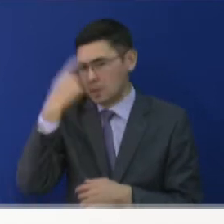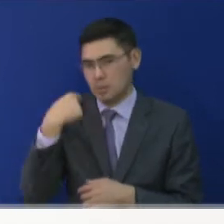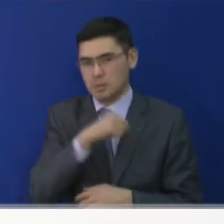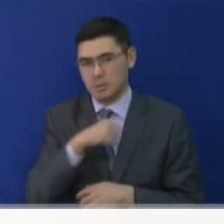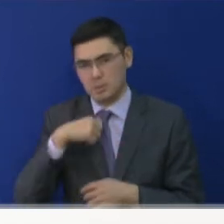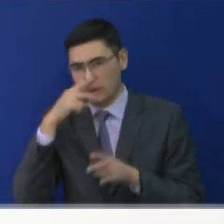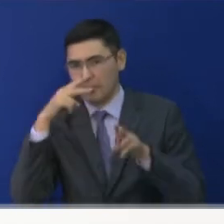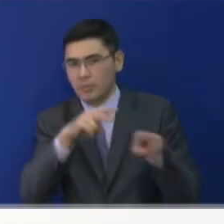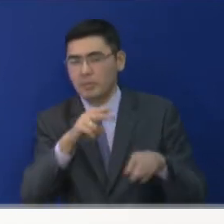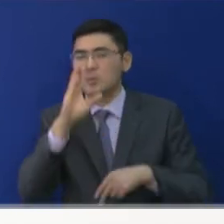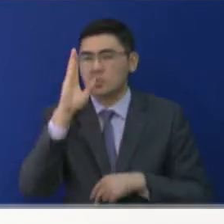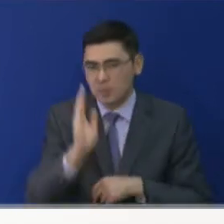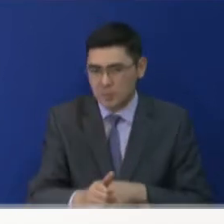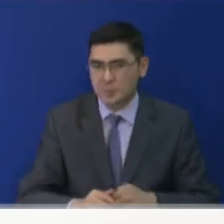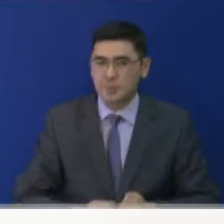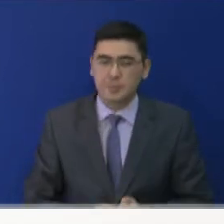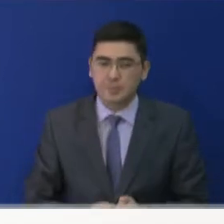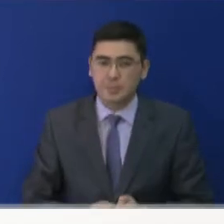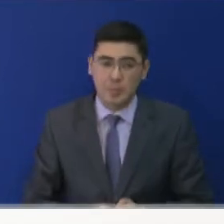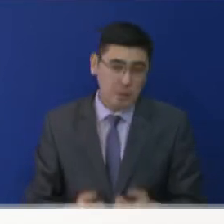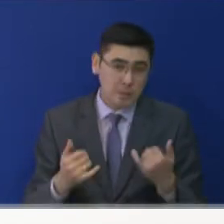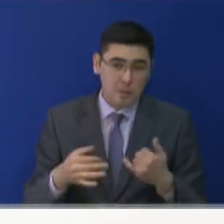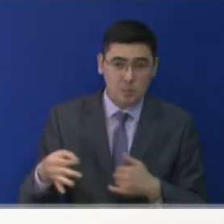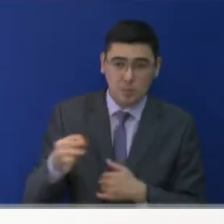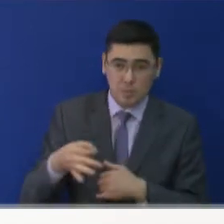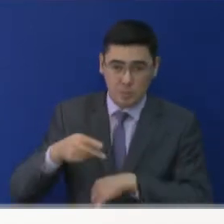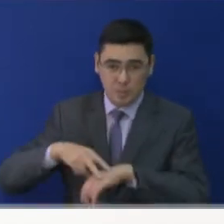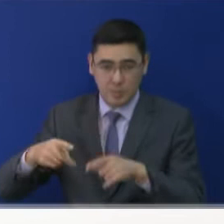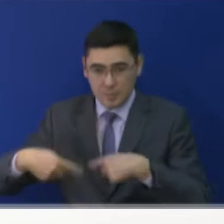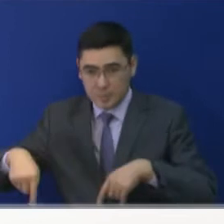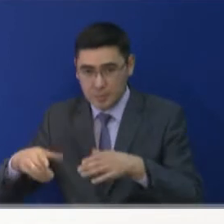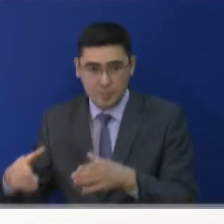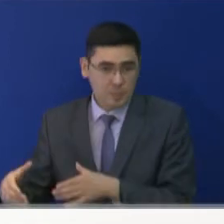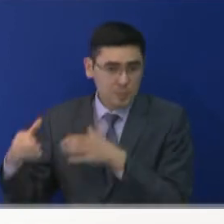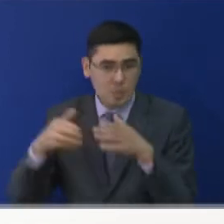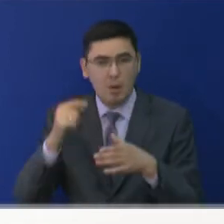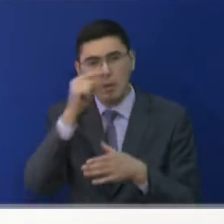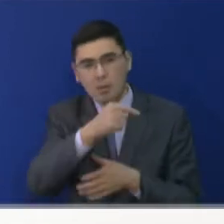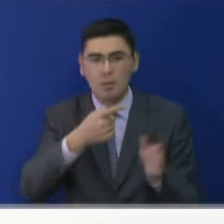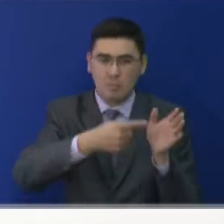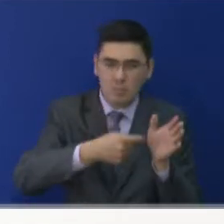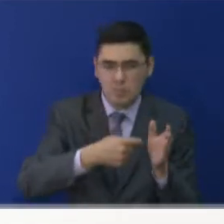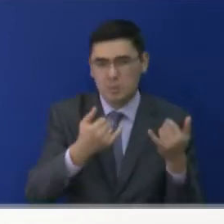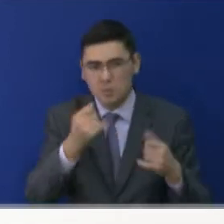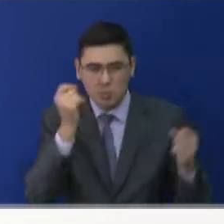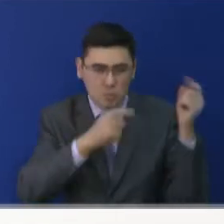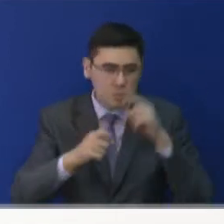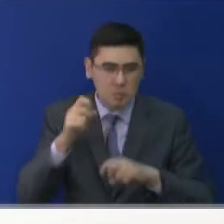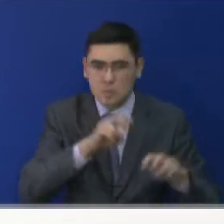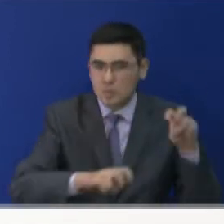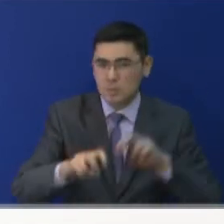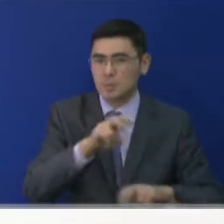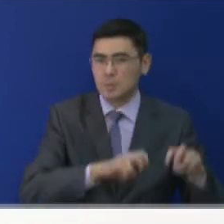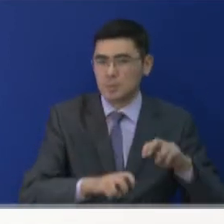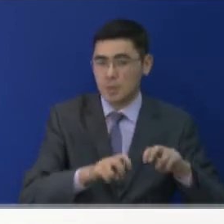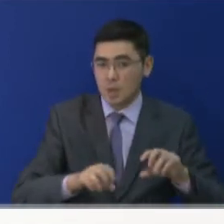Қазір ауданда облыс прокуроры, полиция департаментінің басшысы бастаған арнайы топ тергеп тексеру жұмыстарын жүргізіп жатыр. Тергеу барысы